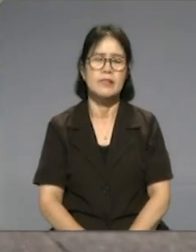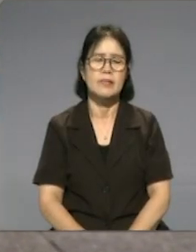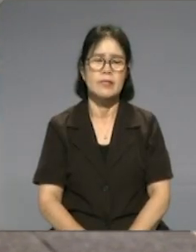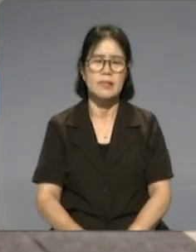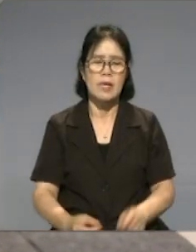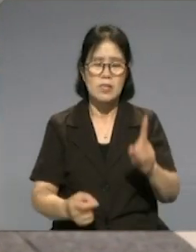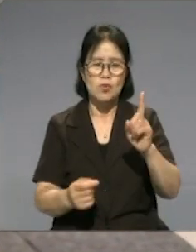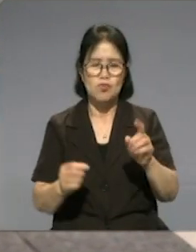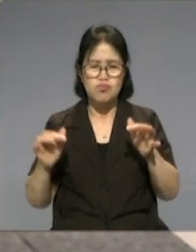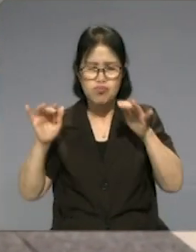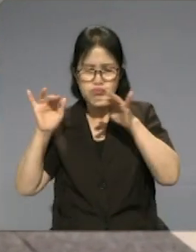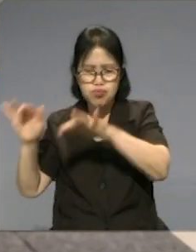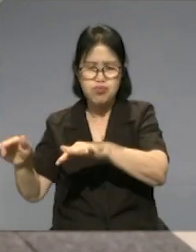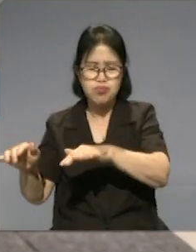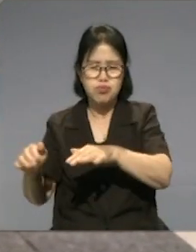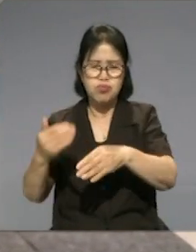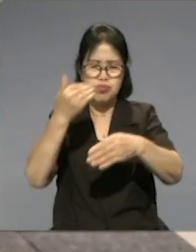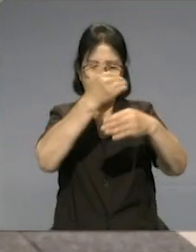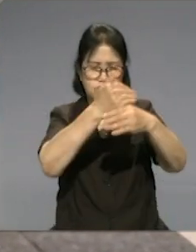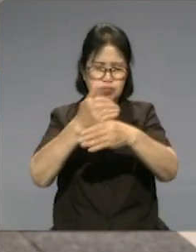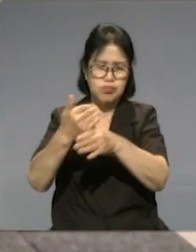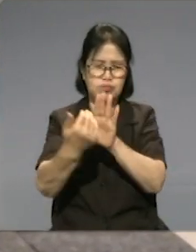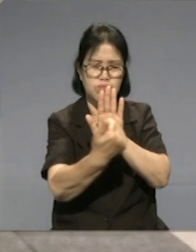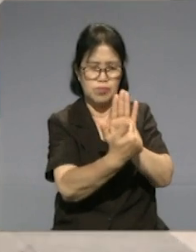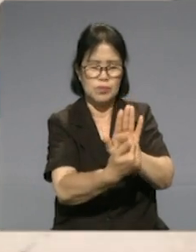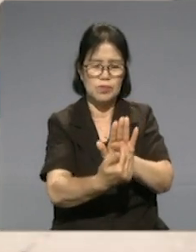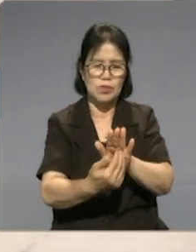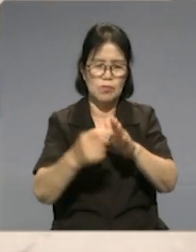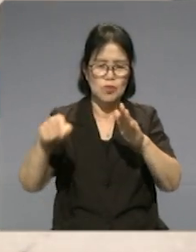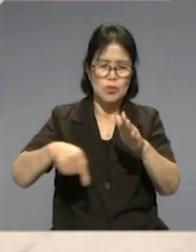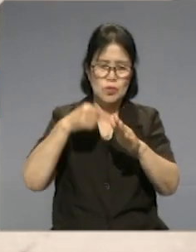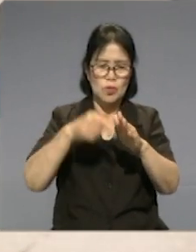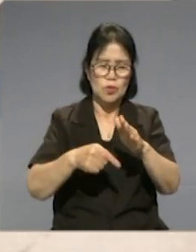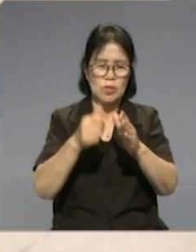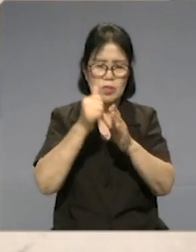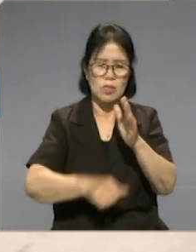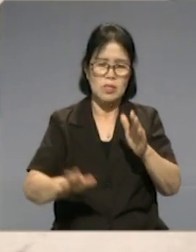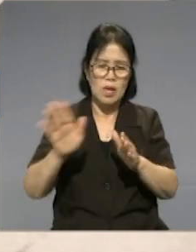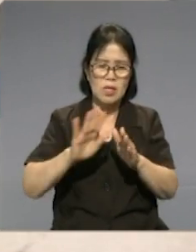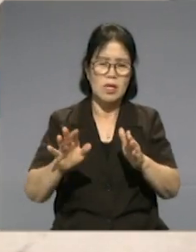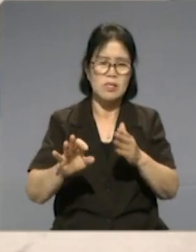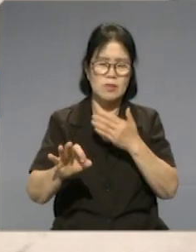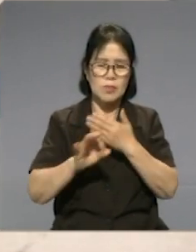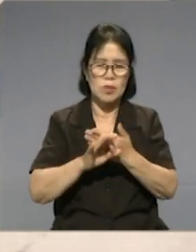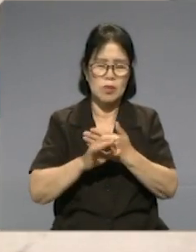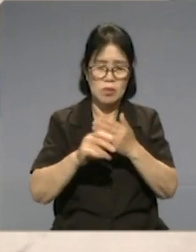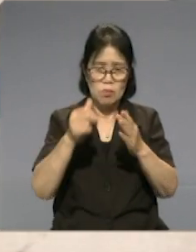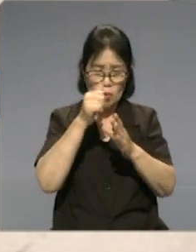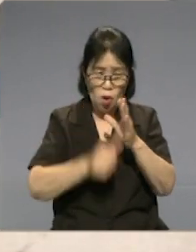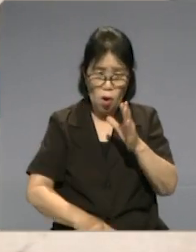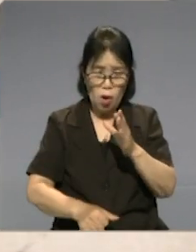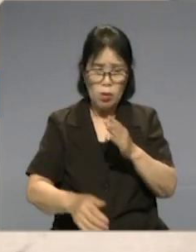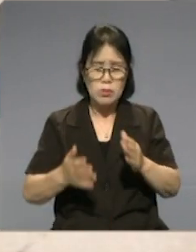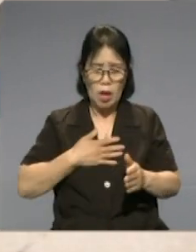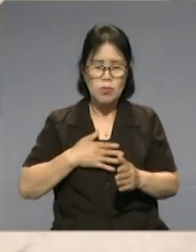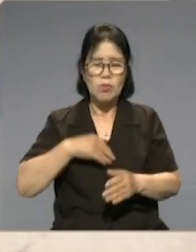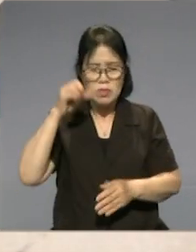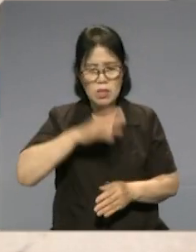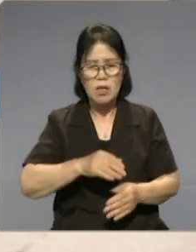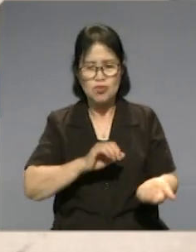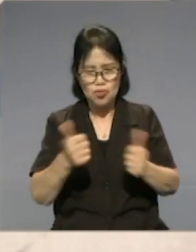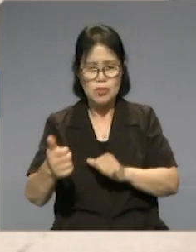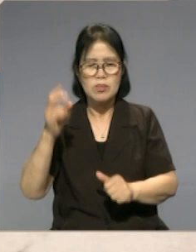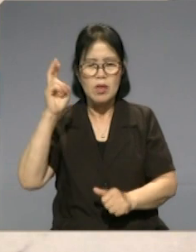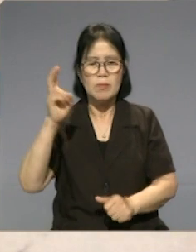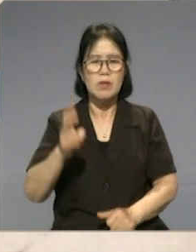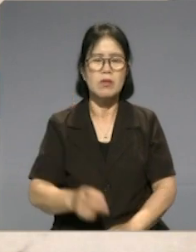한쪽으로 몰려버린 거예요. 이쪽이 칸막이 막혀가지고. 물속안에 잠겼으면 나도 그냥 죽었을